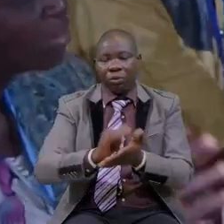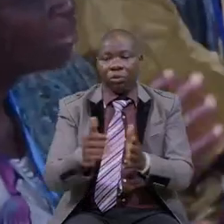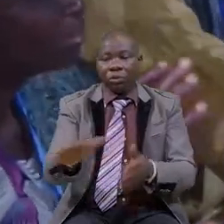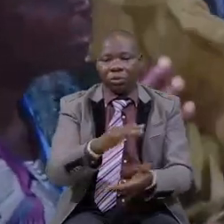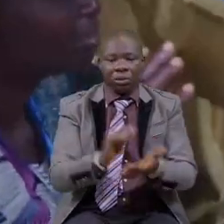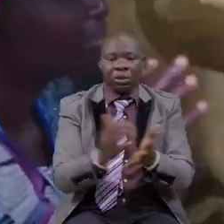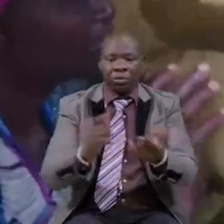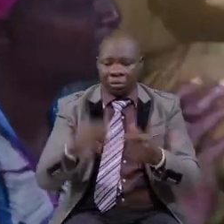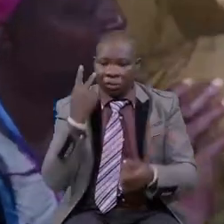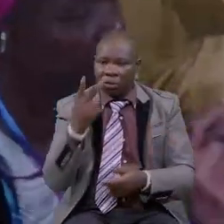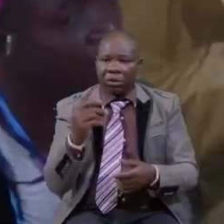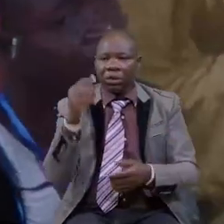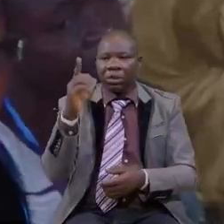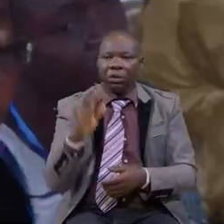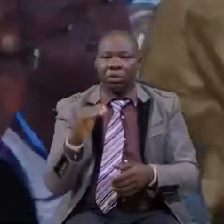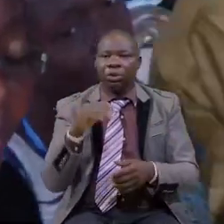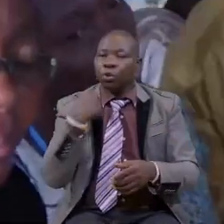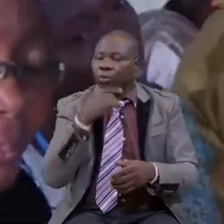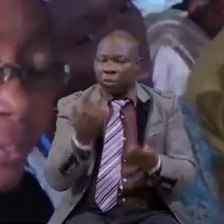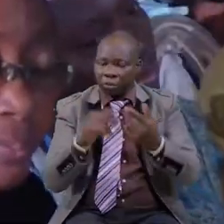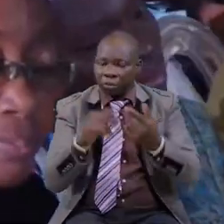jour? Amen.